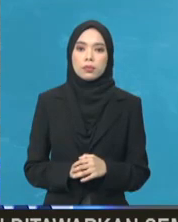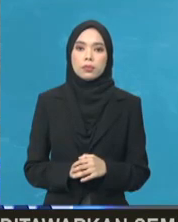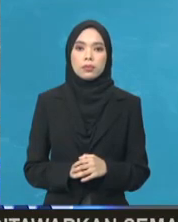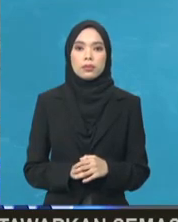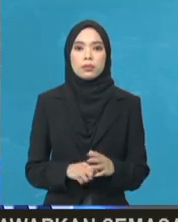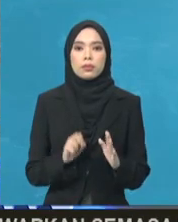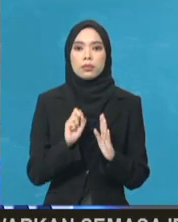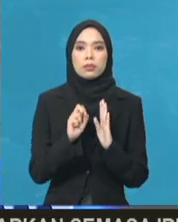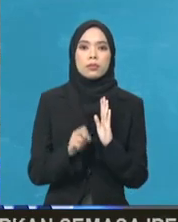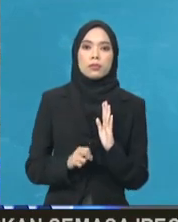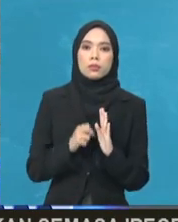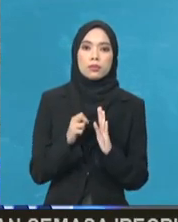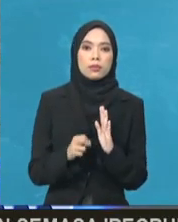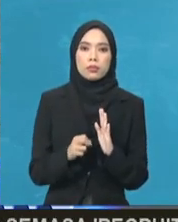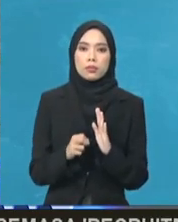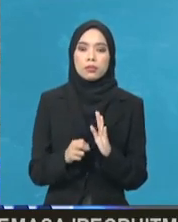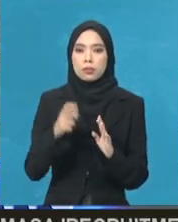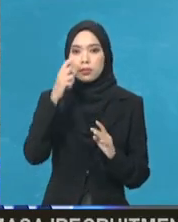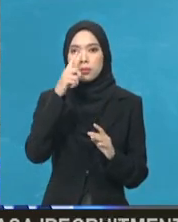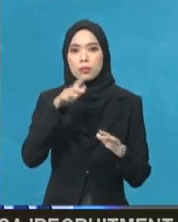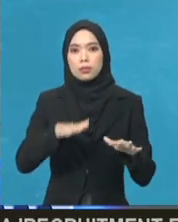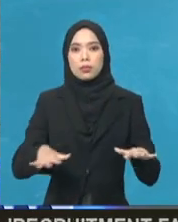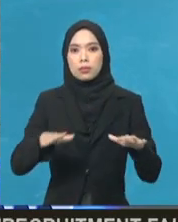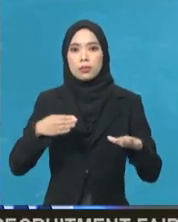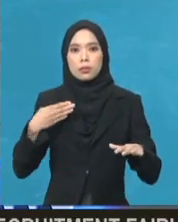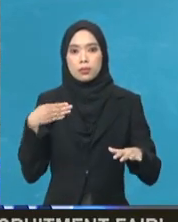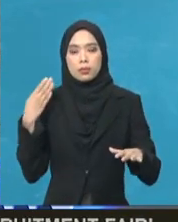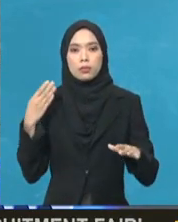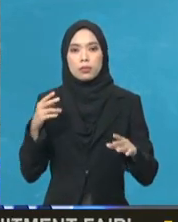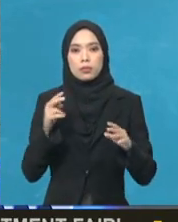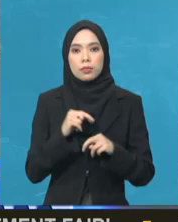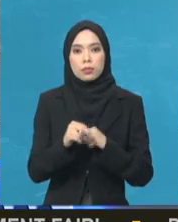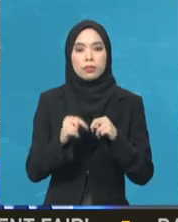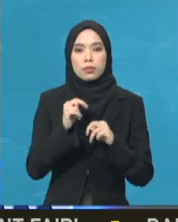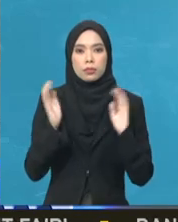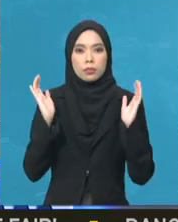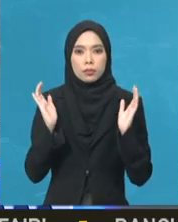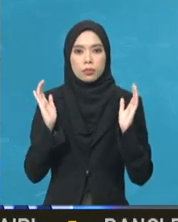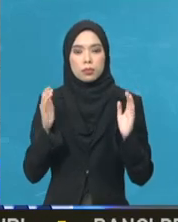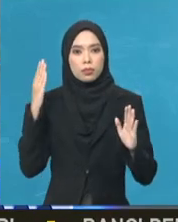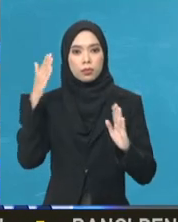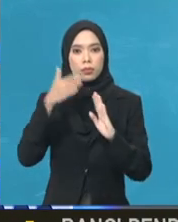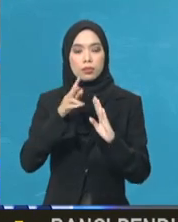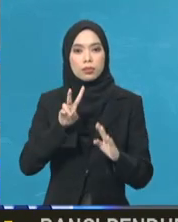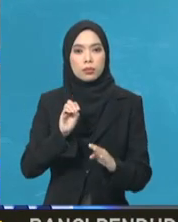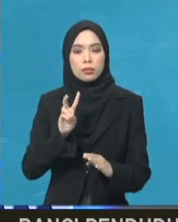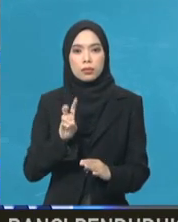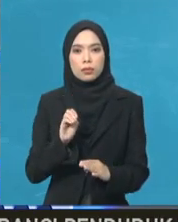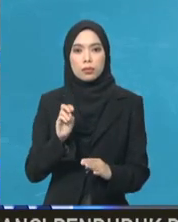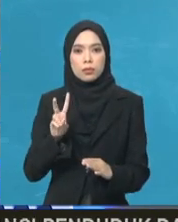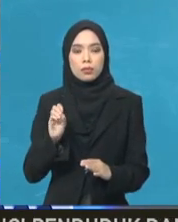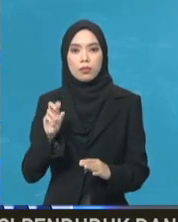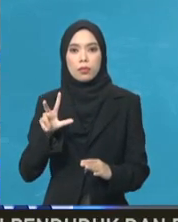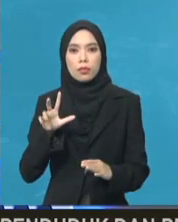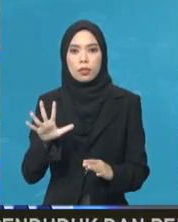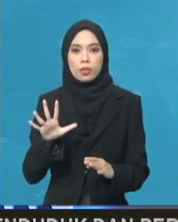versi pemberitaan bagi dasar belia negara dan strategi 2020-2030 5 adalah satu